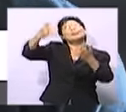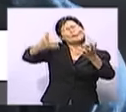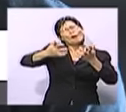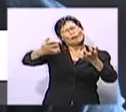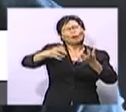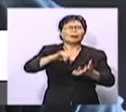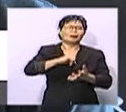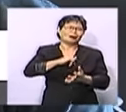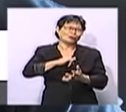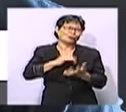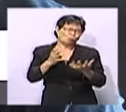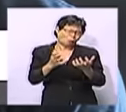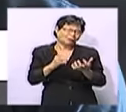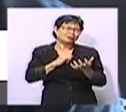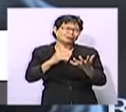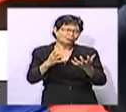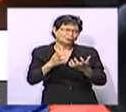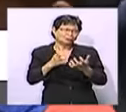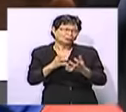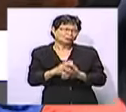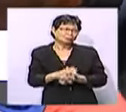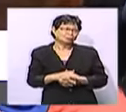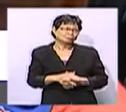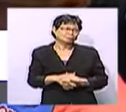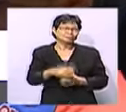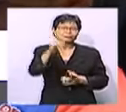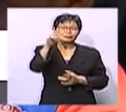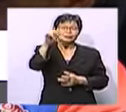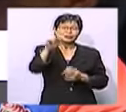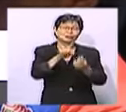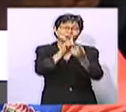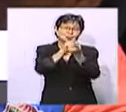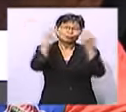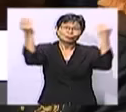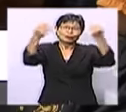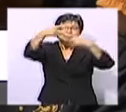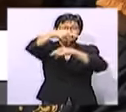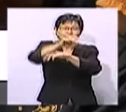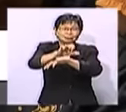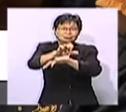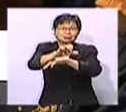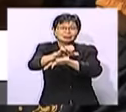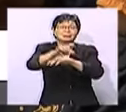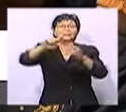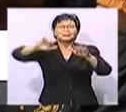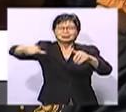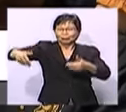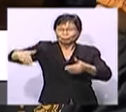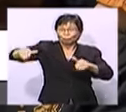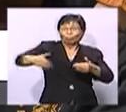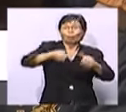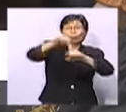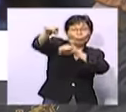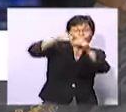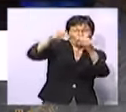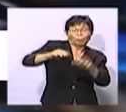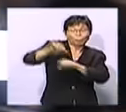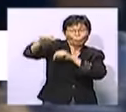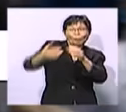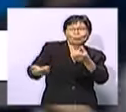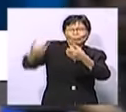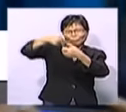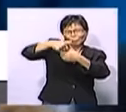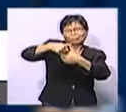event lah. I was wanted to be in. Tina ditemui ketika majlis sidang media yang memperkenalkan kesemua petinju yang mengambil